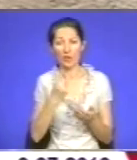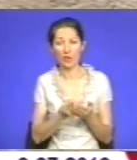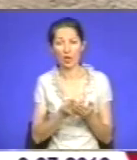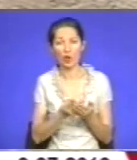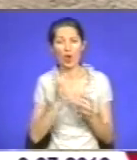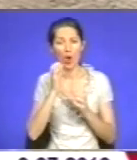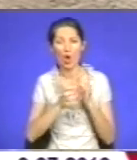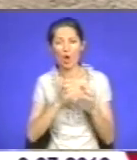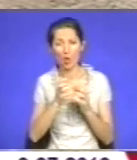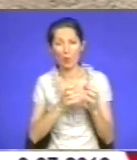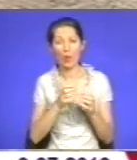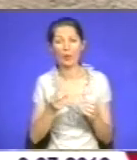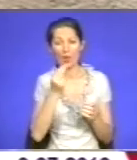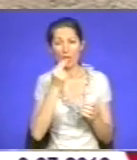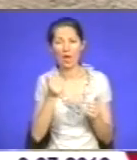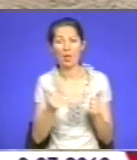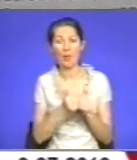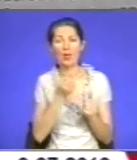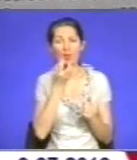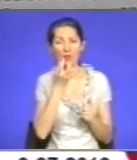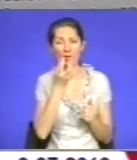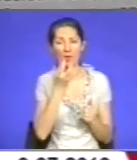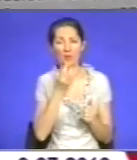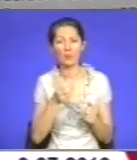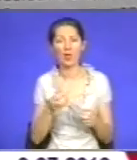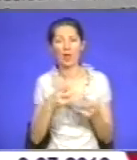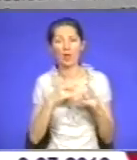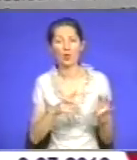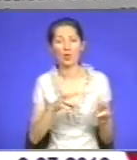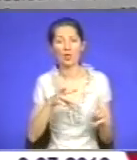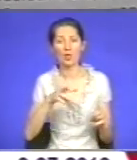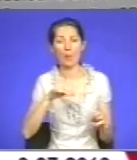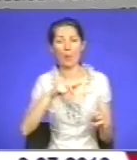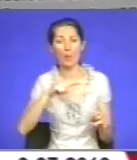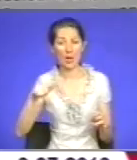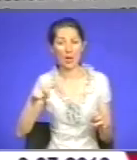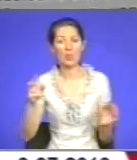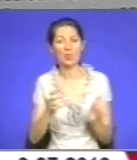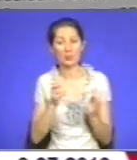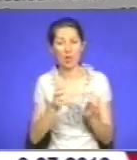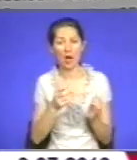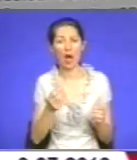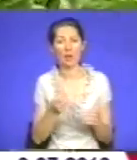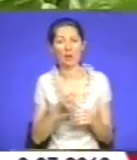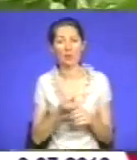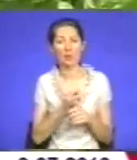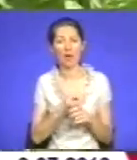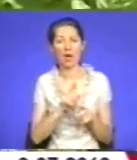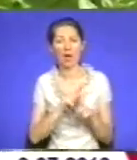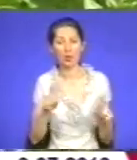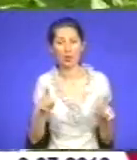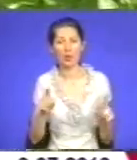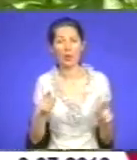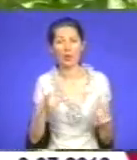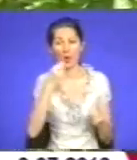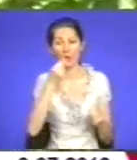вражають біля прикріплення квітки. Шкодить картопляна міль і при зберіганні овочів. Особливо вражає паразит ранню картоплю.